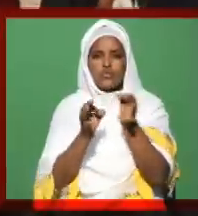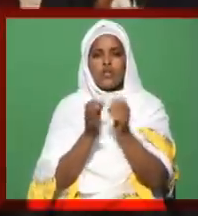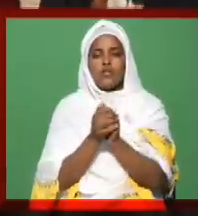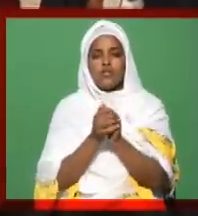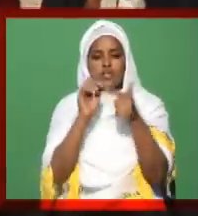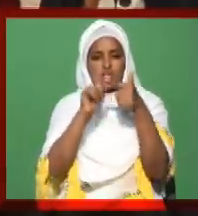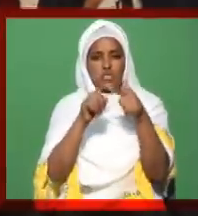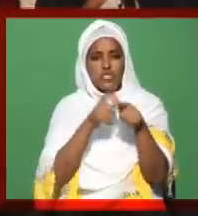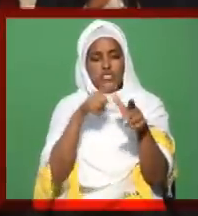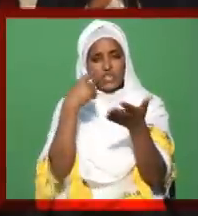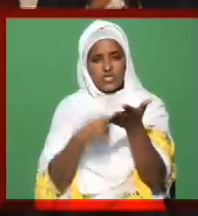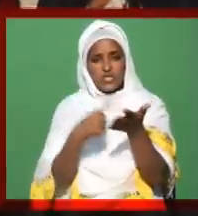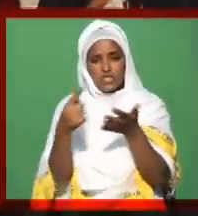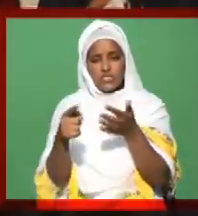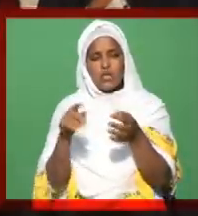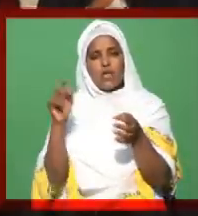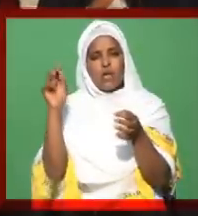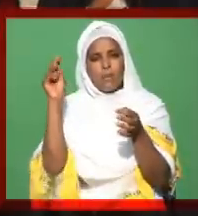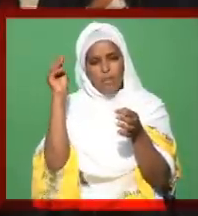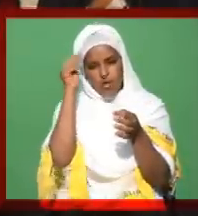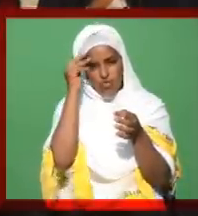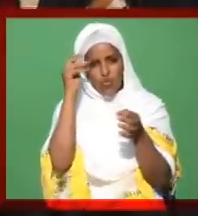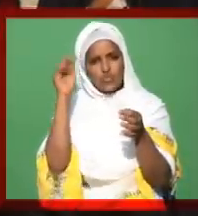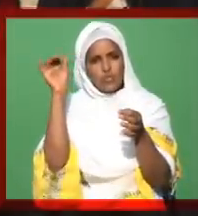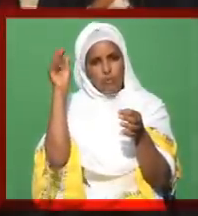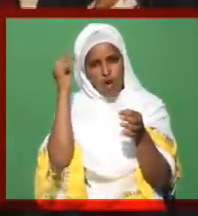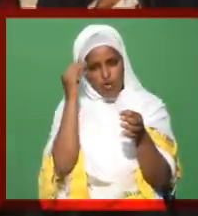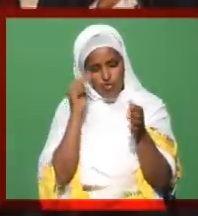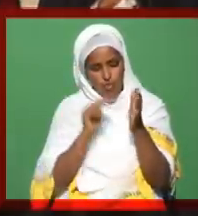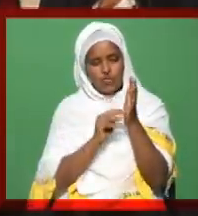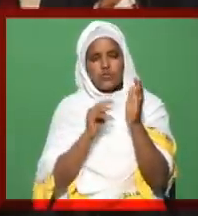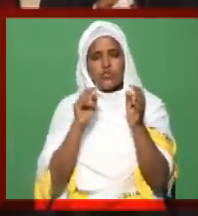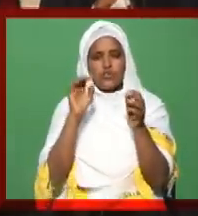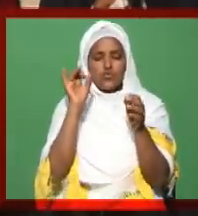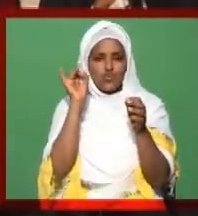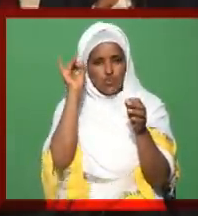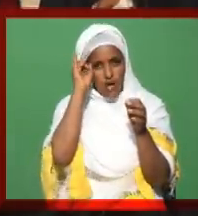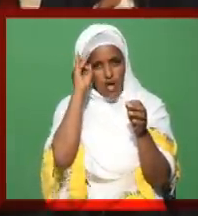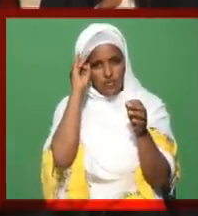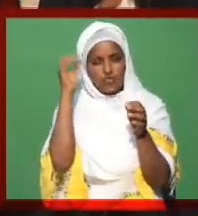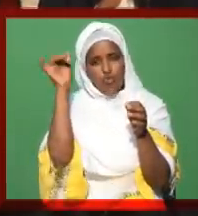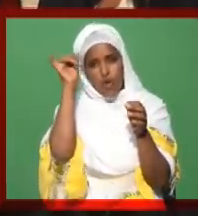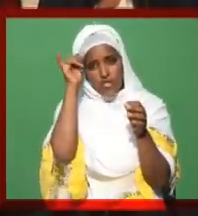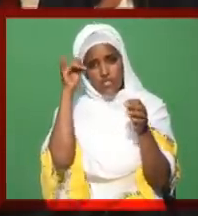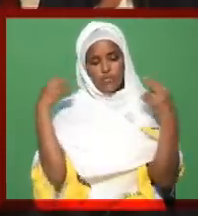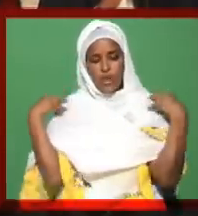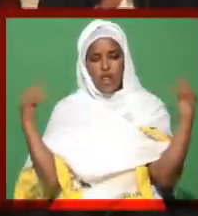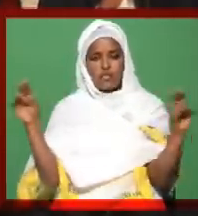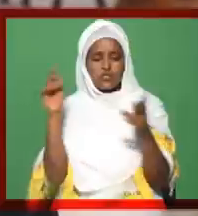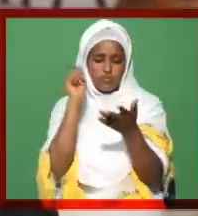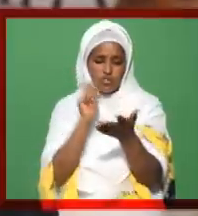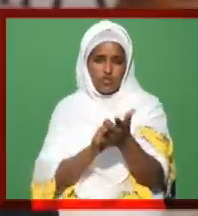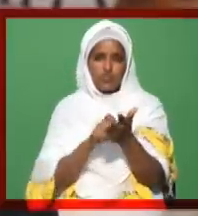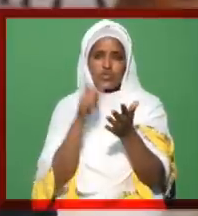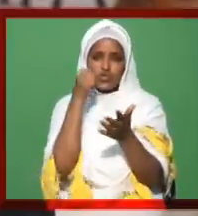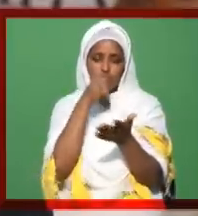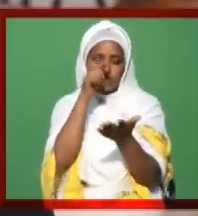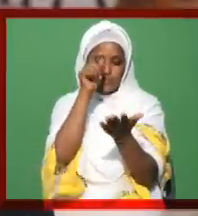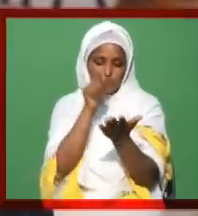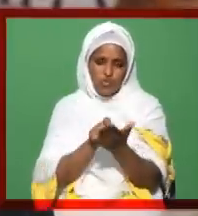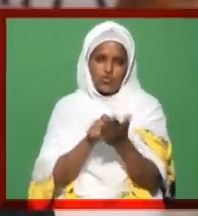انجري النزي ماتيوس ماركوس لوكاس يوهانس ملايكت نمسي مزقبو سيتوش نمسي